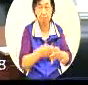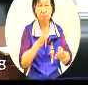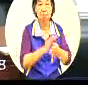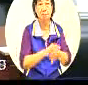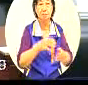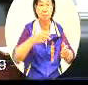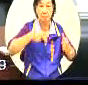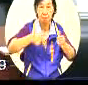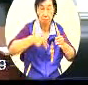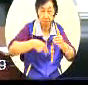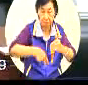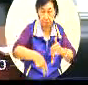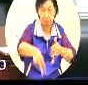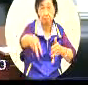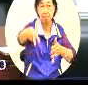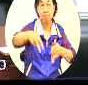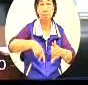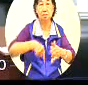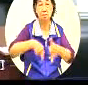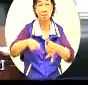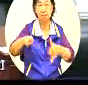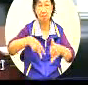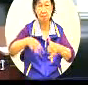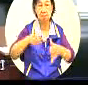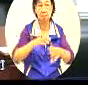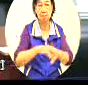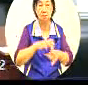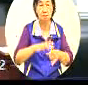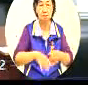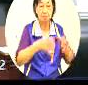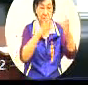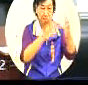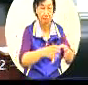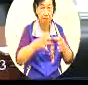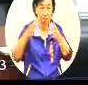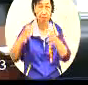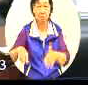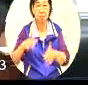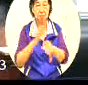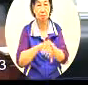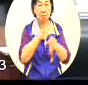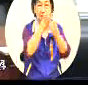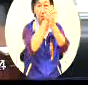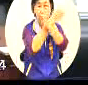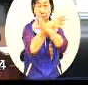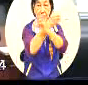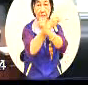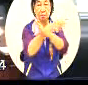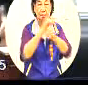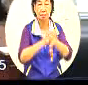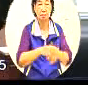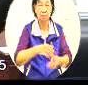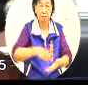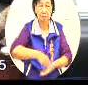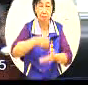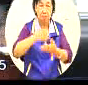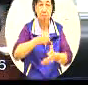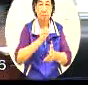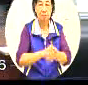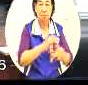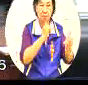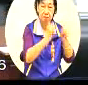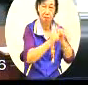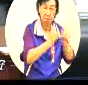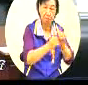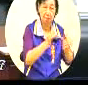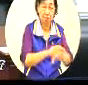除了硬体设备的整个路线的建制以外，针对于号志等等，然后提醒民众要注意学童或是注意行